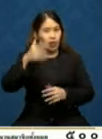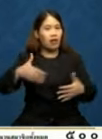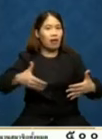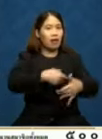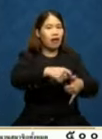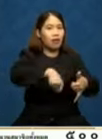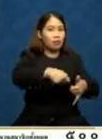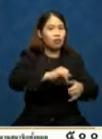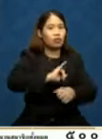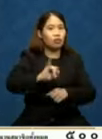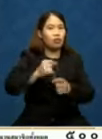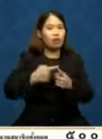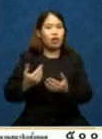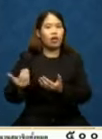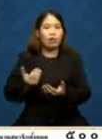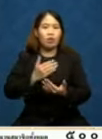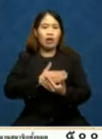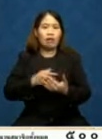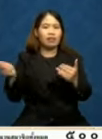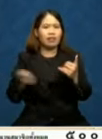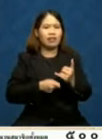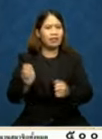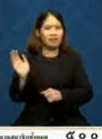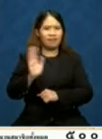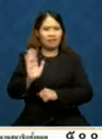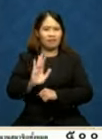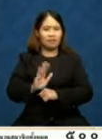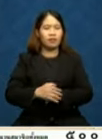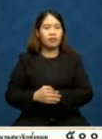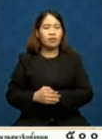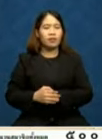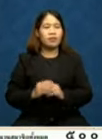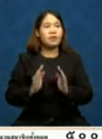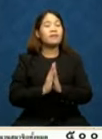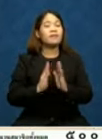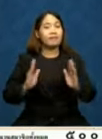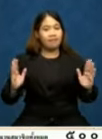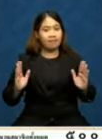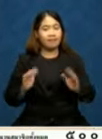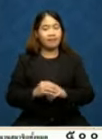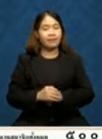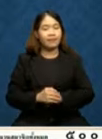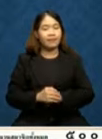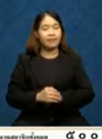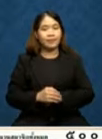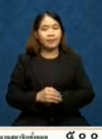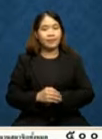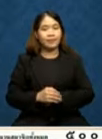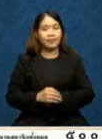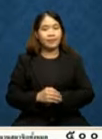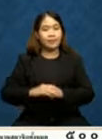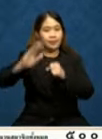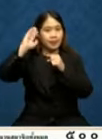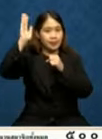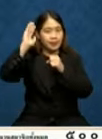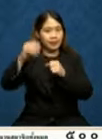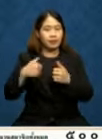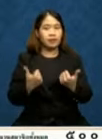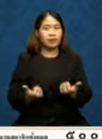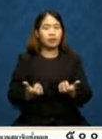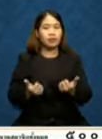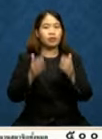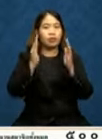ขอบพระคุณค่ะ ครับขอบคุณครับต่อไปจะก็จะเป็นการอภิปรายของสมาชิกขณะนี้มีผู้ม